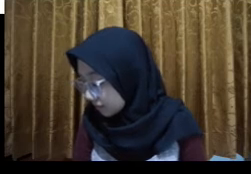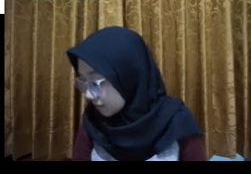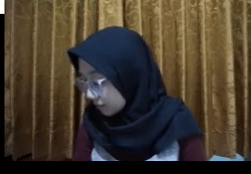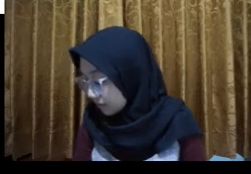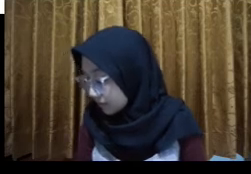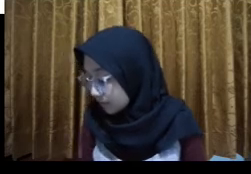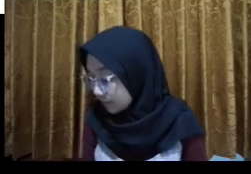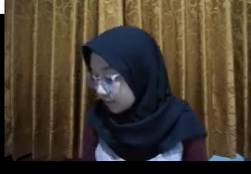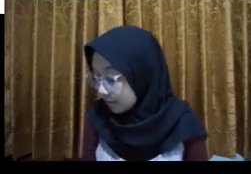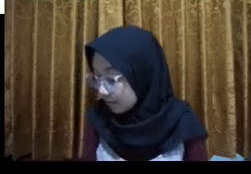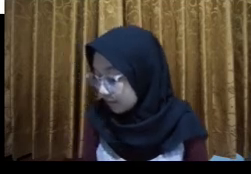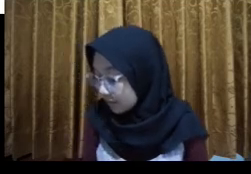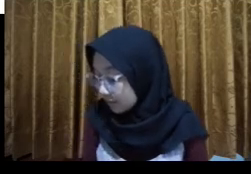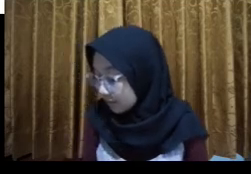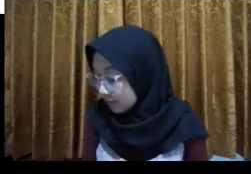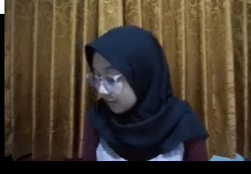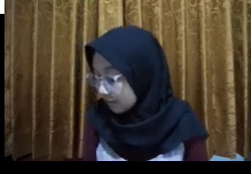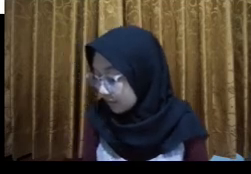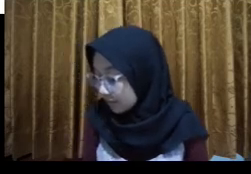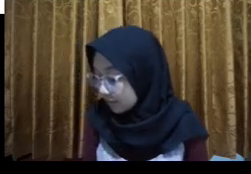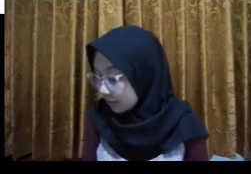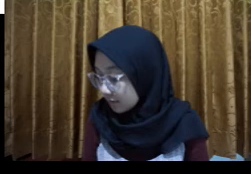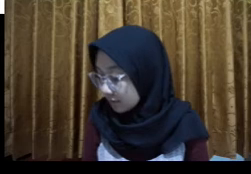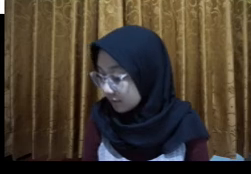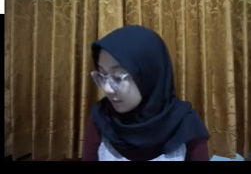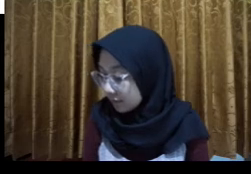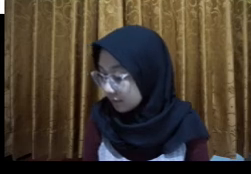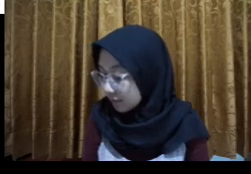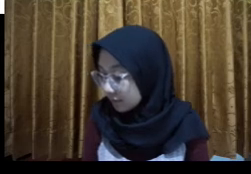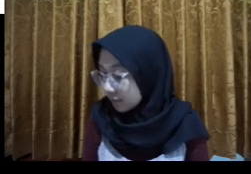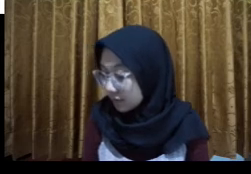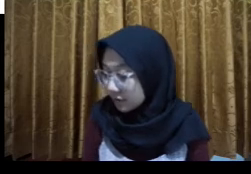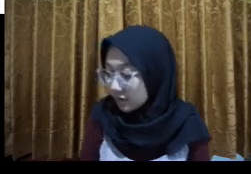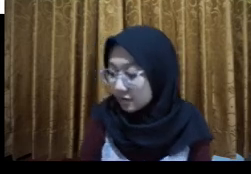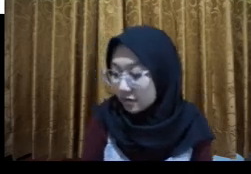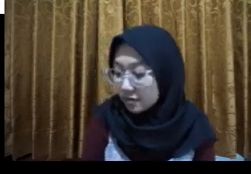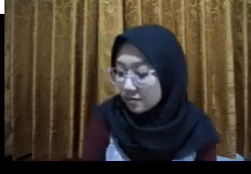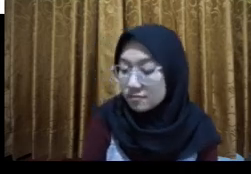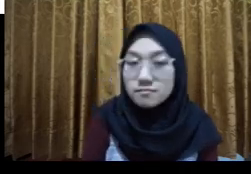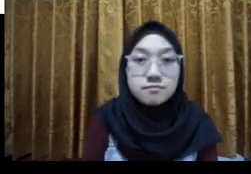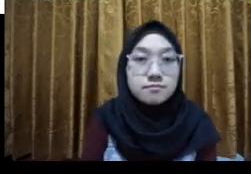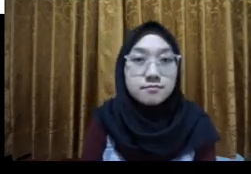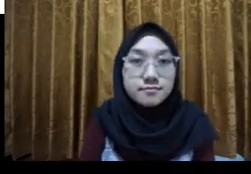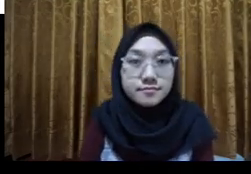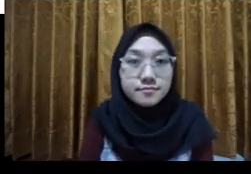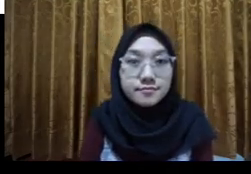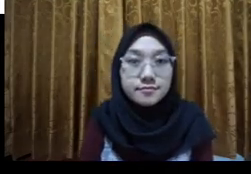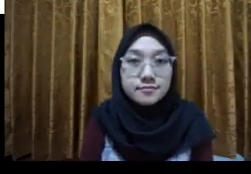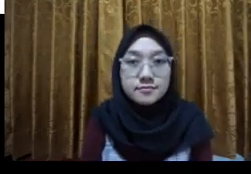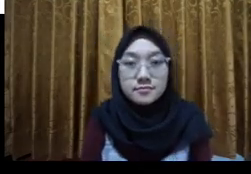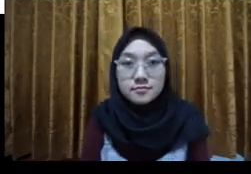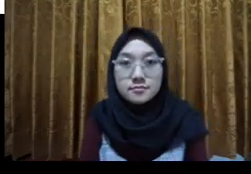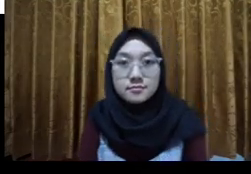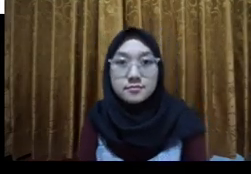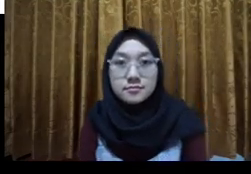membuat kehadiran orang tua tidak dirasakan sepenuhnya oleh anak. Padahal, anak membutuhkan hubungan yang hangat disertai bahasa cinta, baik secara verbal